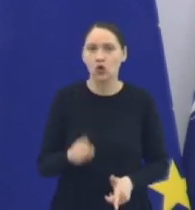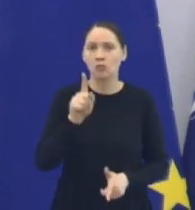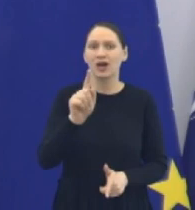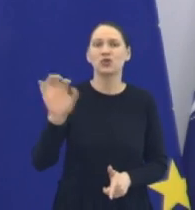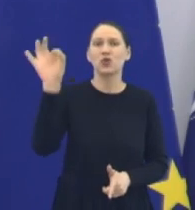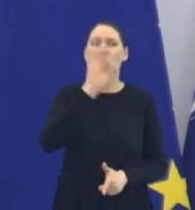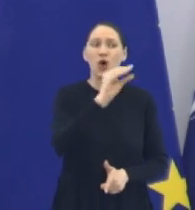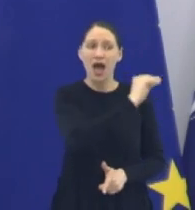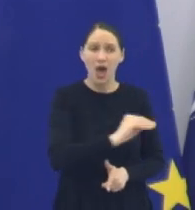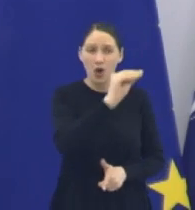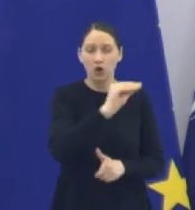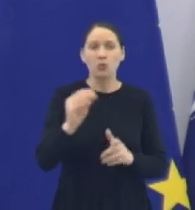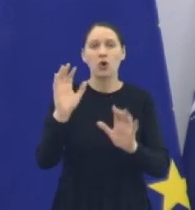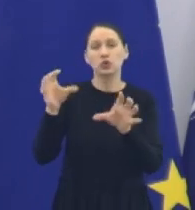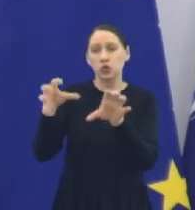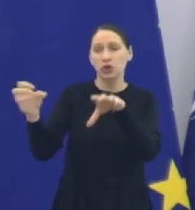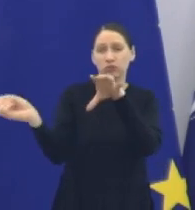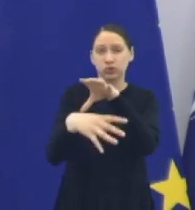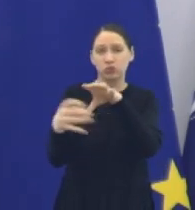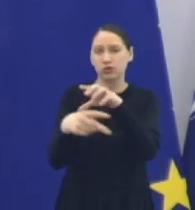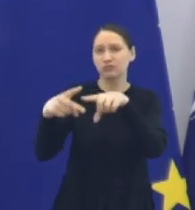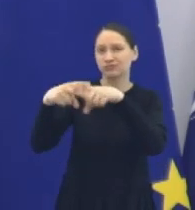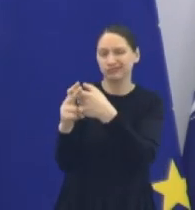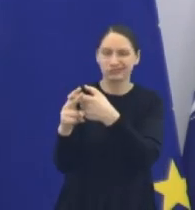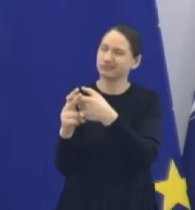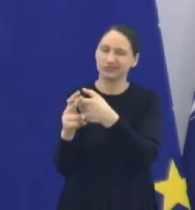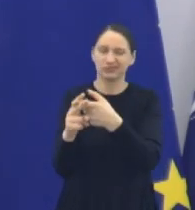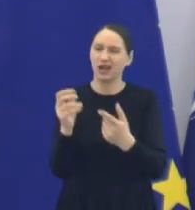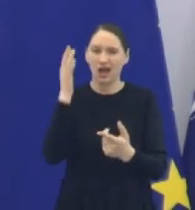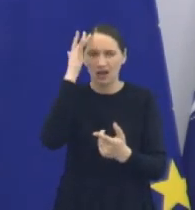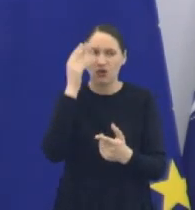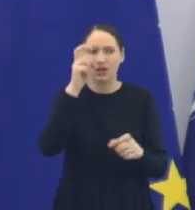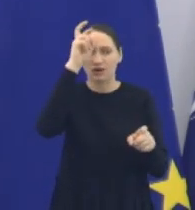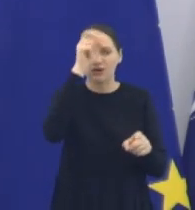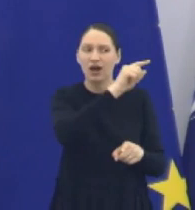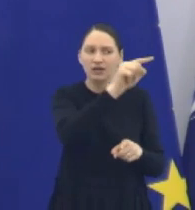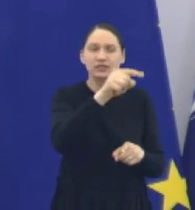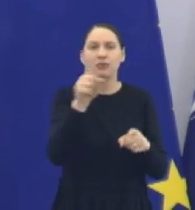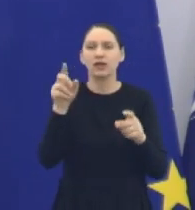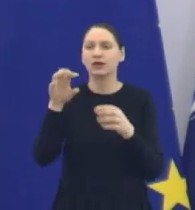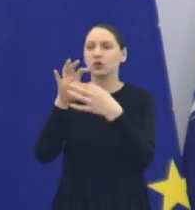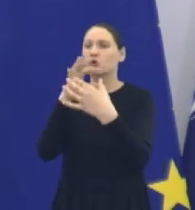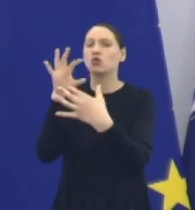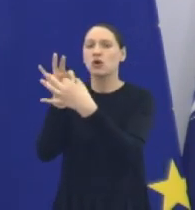dujų. Deja, matyt, turės praeiti dar tam tikras laikas, kol kai kurios valstybės sugebės persiorientuoti.